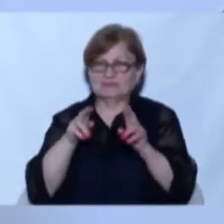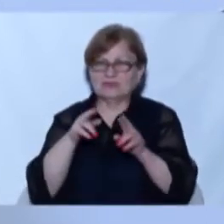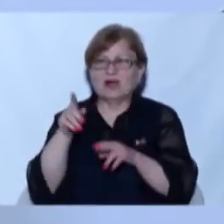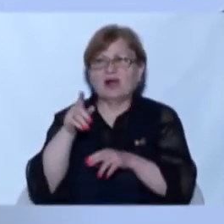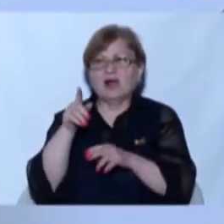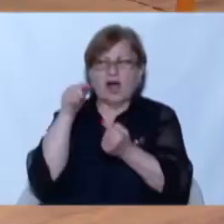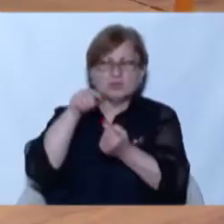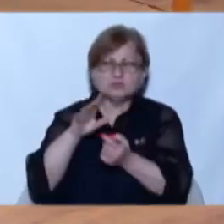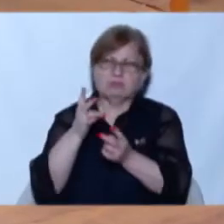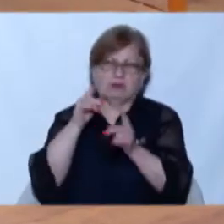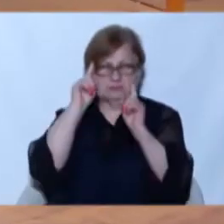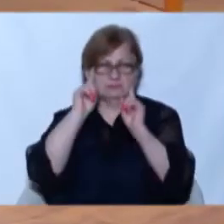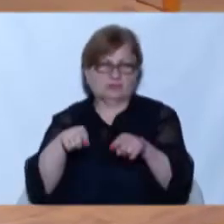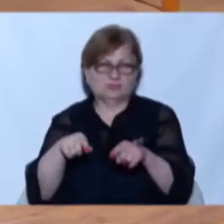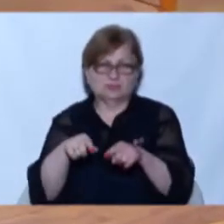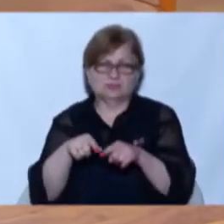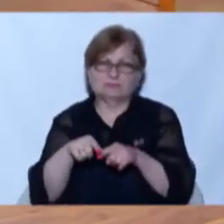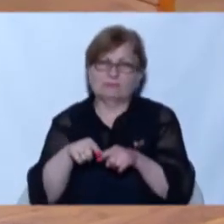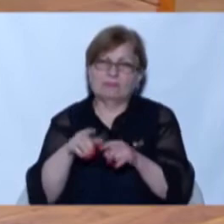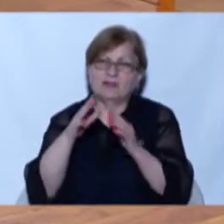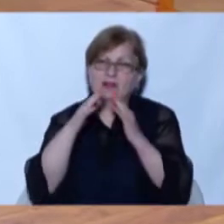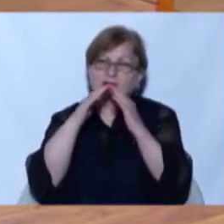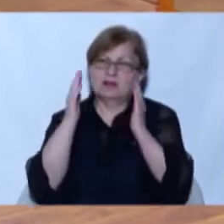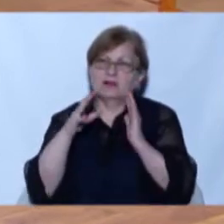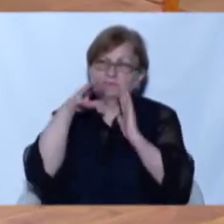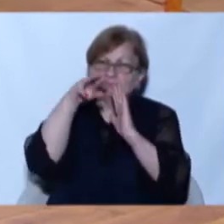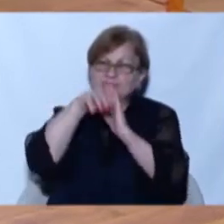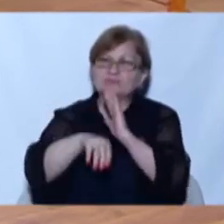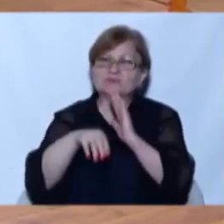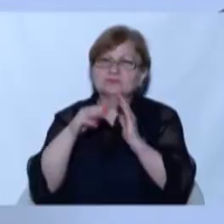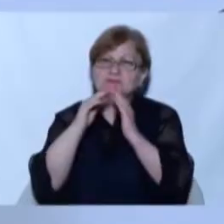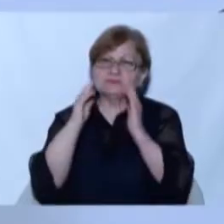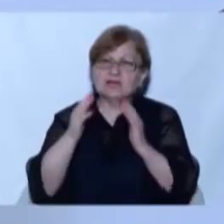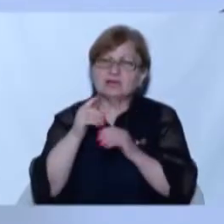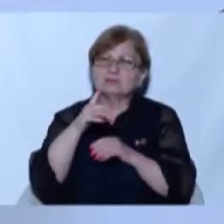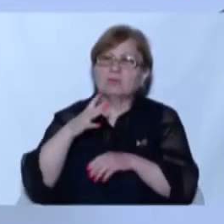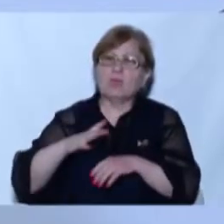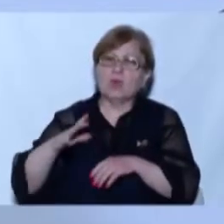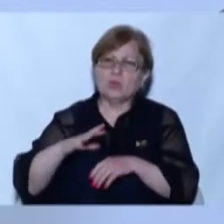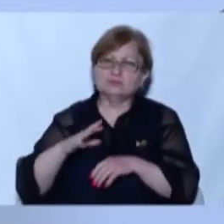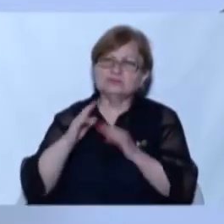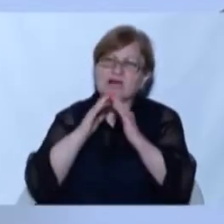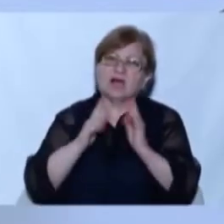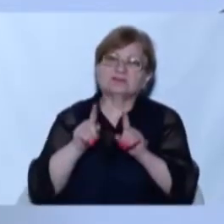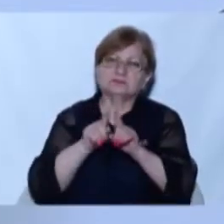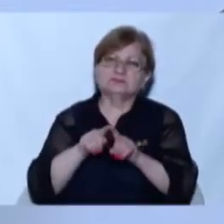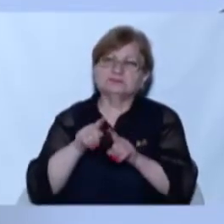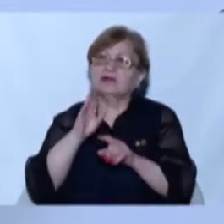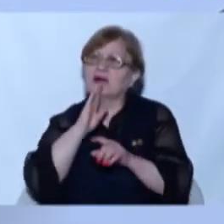მიატოვეს. გულისგულში მიტოვებული სახლის გულისგულიც მღერის, მოლოდინის სიმღერას და მიტოვებული